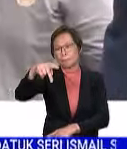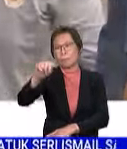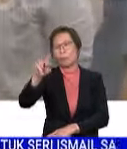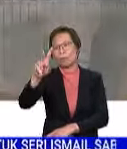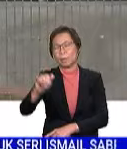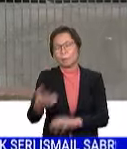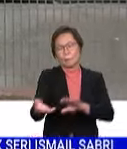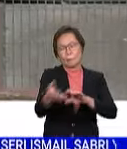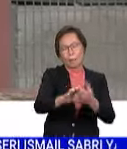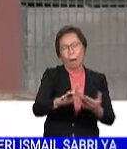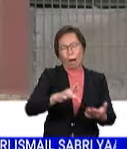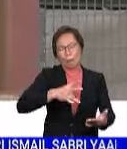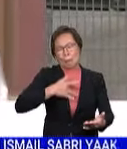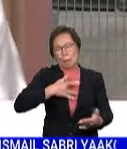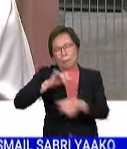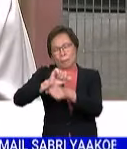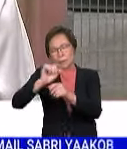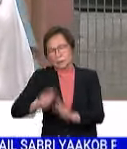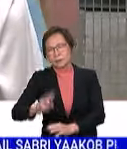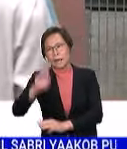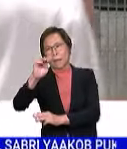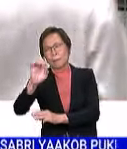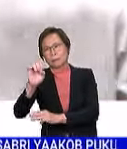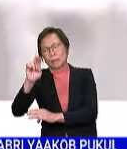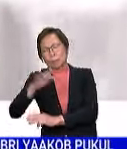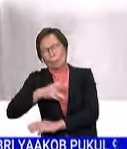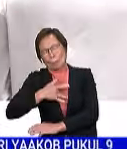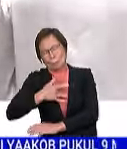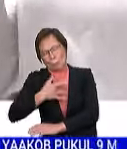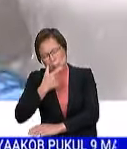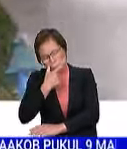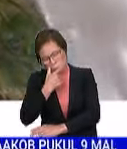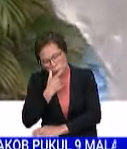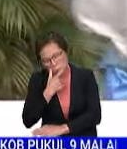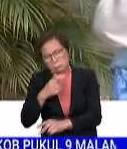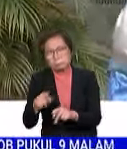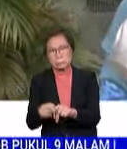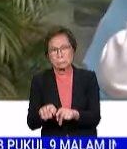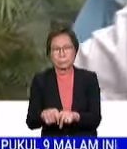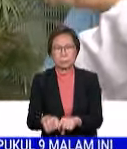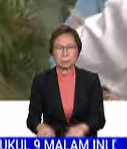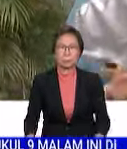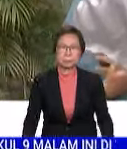Allahyarham amat dirasai warga kerja Majlis Sukan Negara.